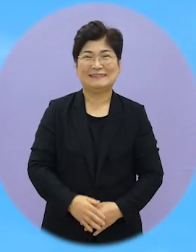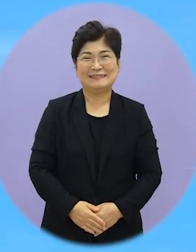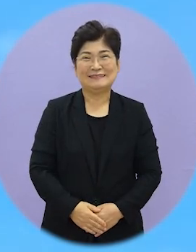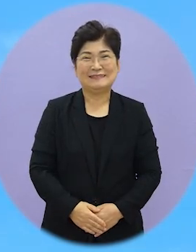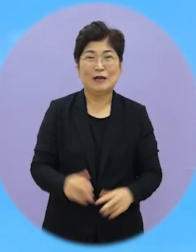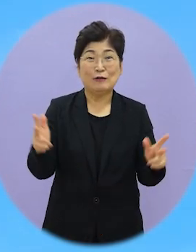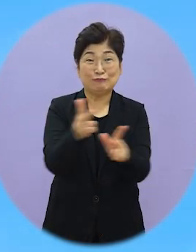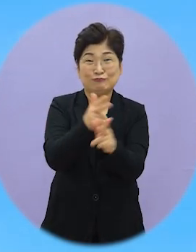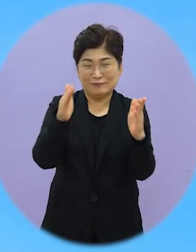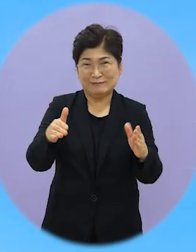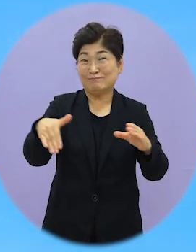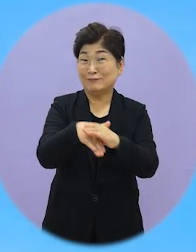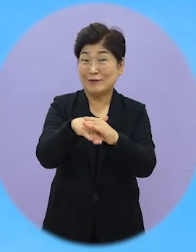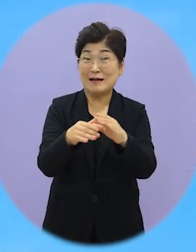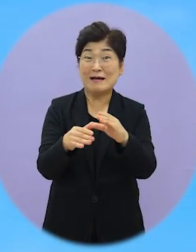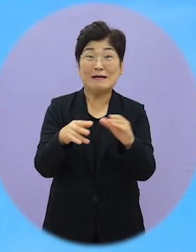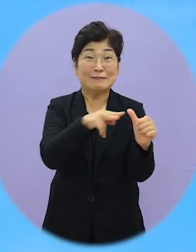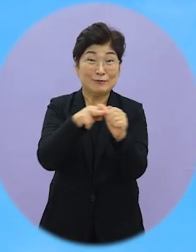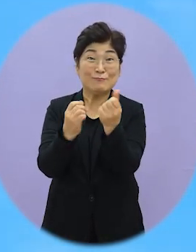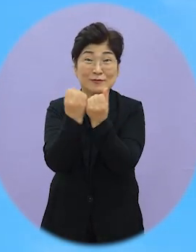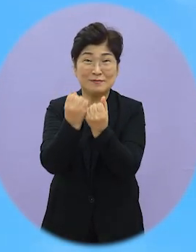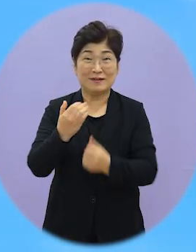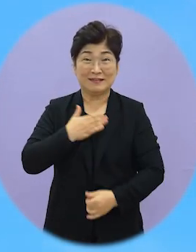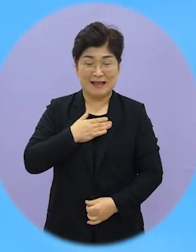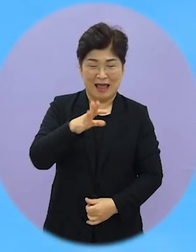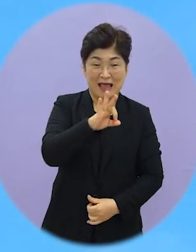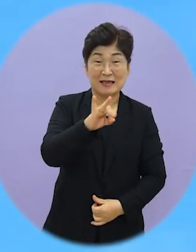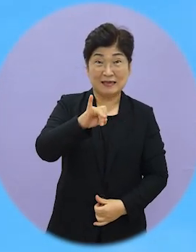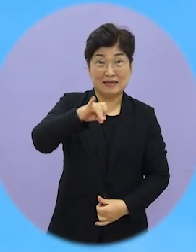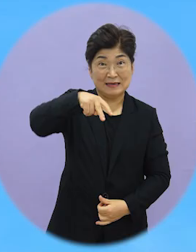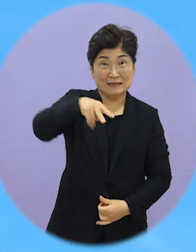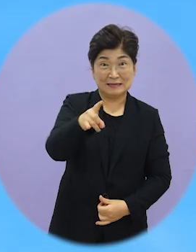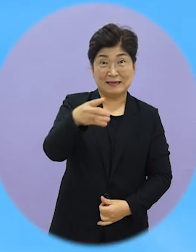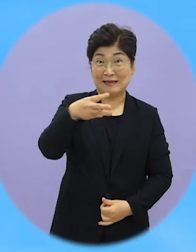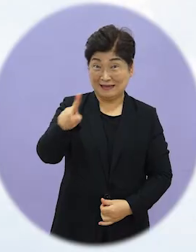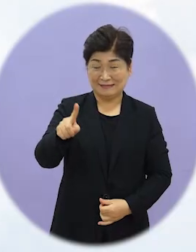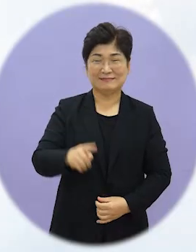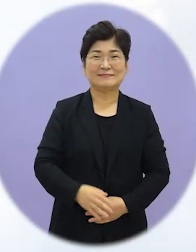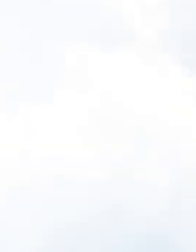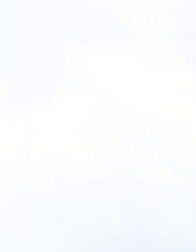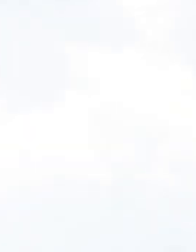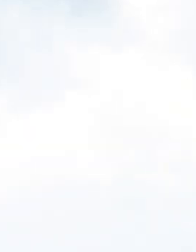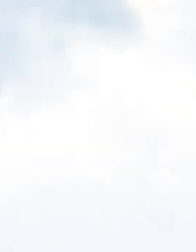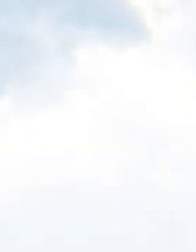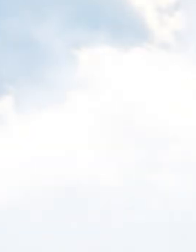안고 찾아뵙겠습니다. 지금까지 주간 문화예보의 이세라였습니다.